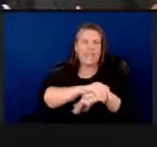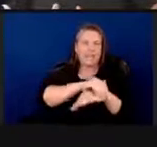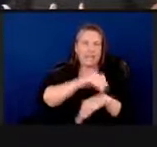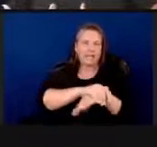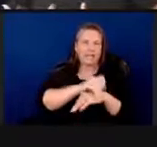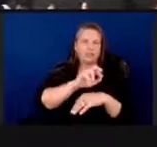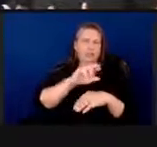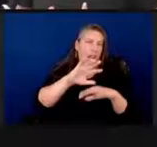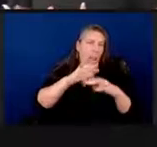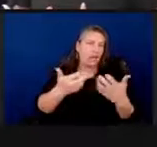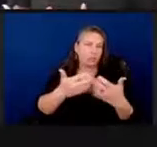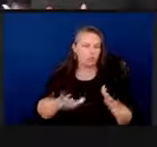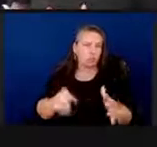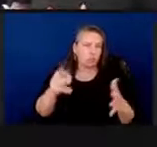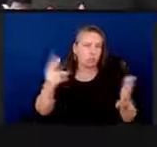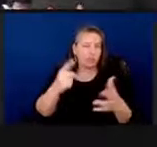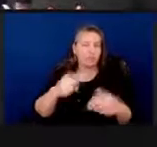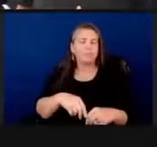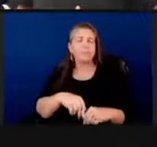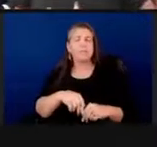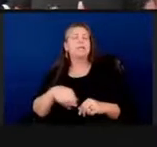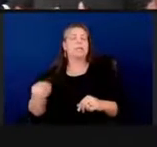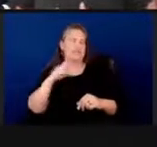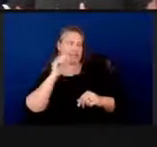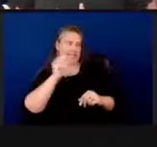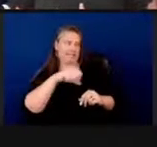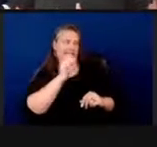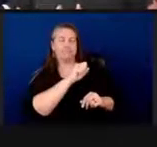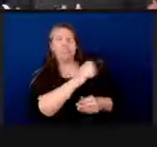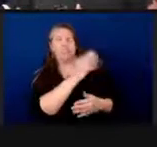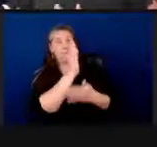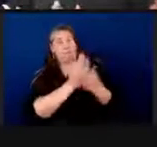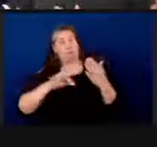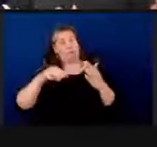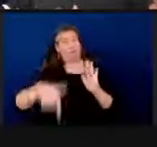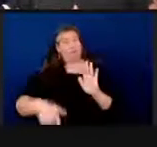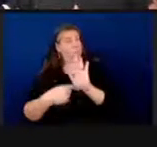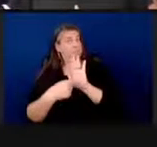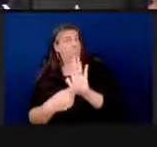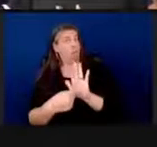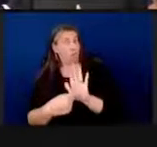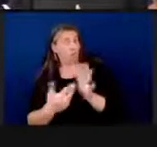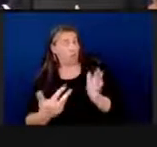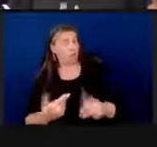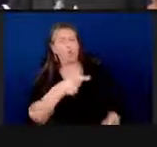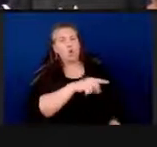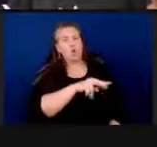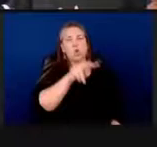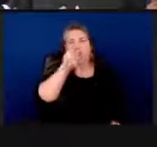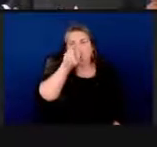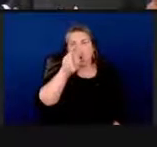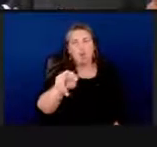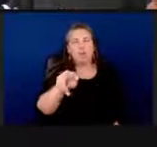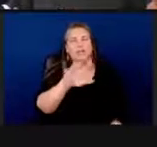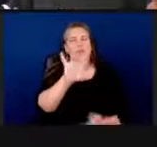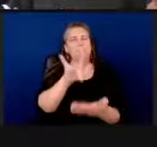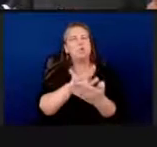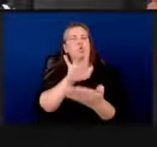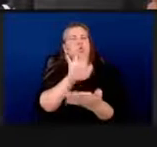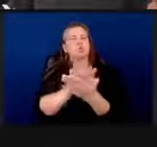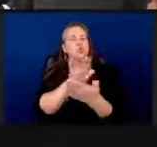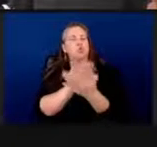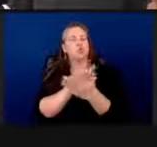هذه المسارات بدروس الرياضيات. نعم، جزء من هذا النموذج في التوجيهات. إذا رأيتم إلى